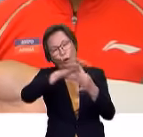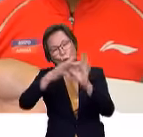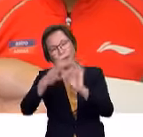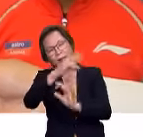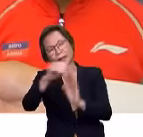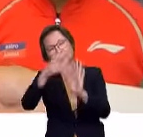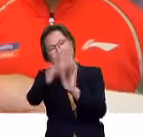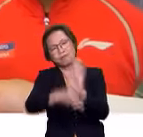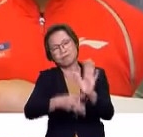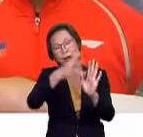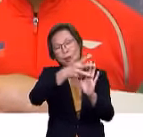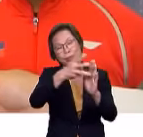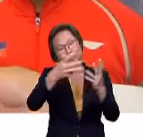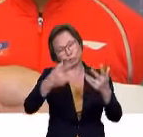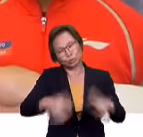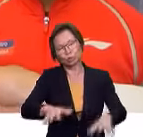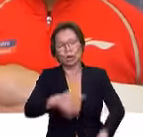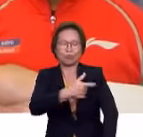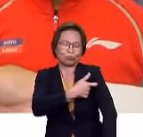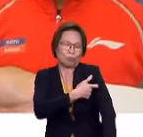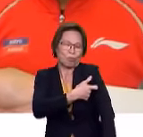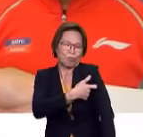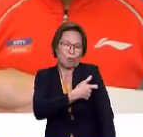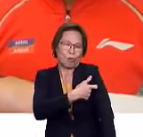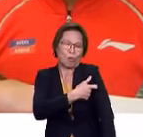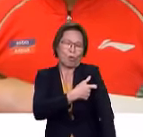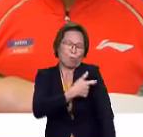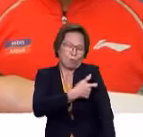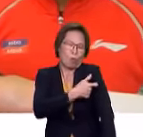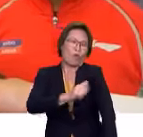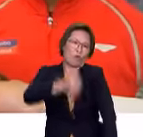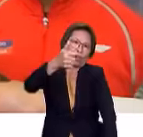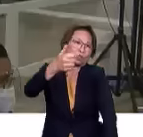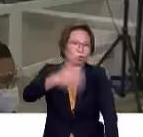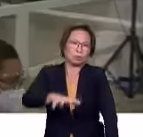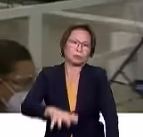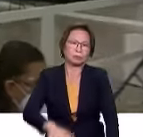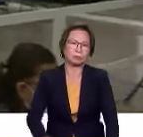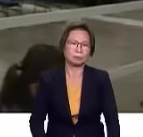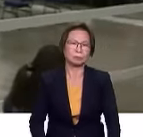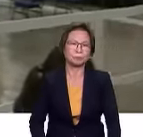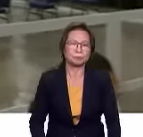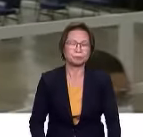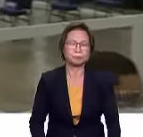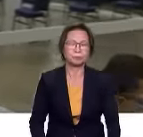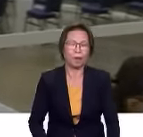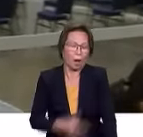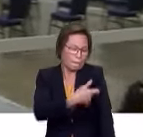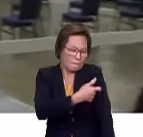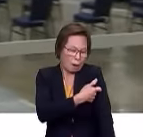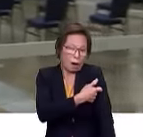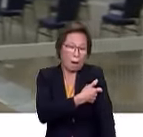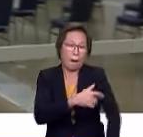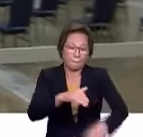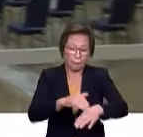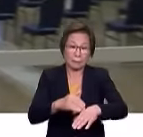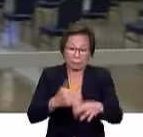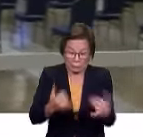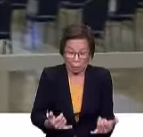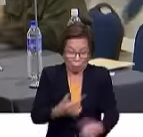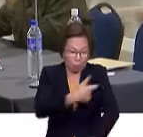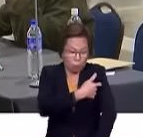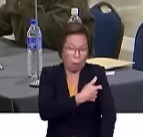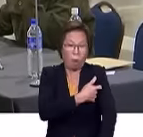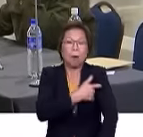Paralimpik telah pun menerima suntikan dos yang pertama. Tambah beliau, pemberian vaksin pada hari ini